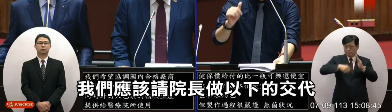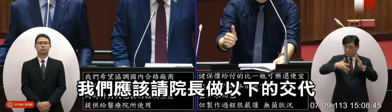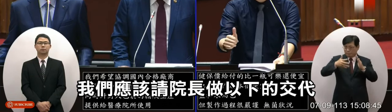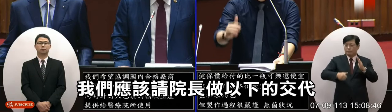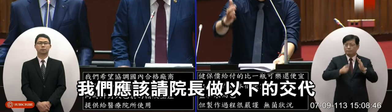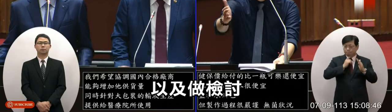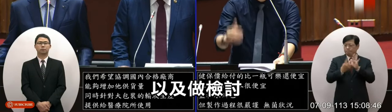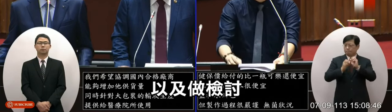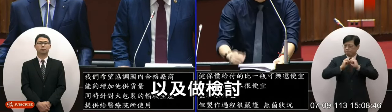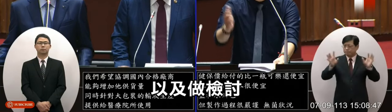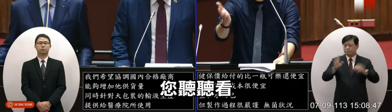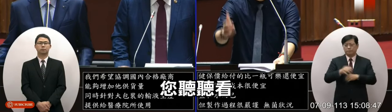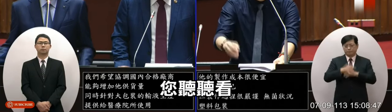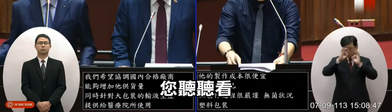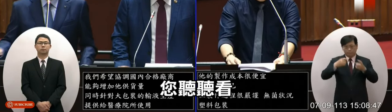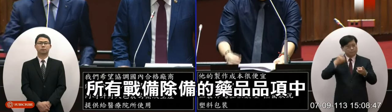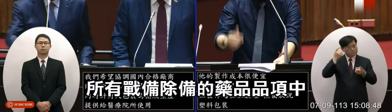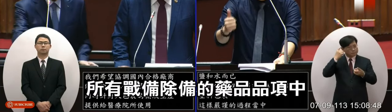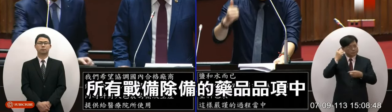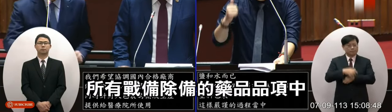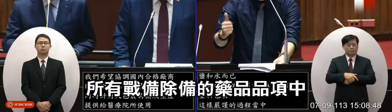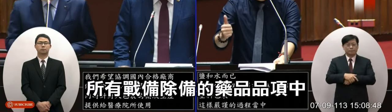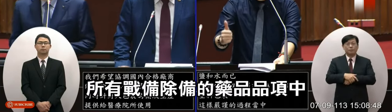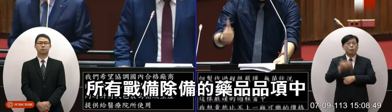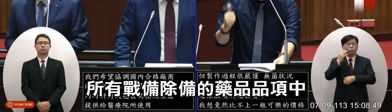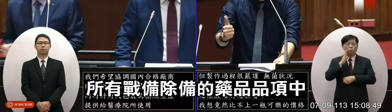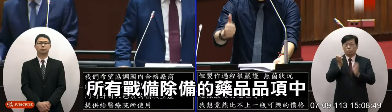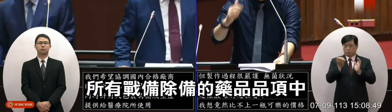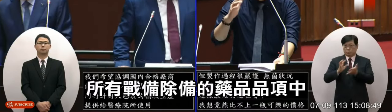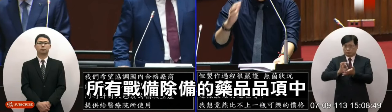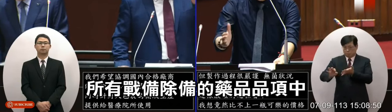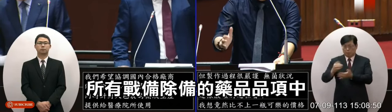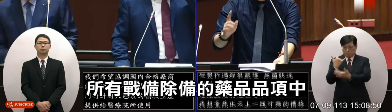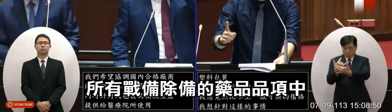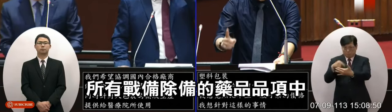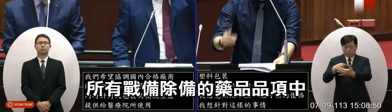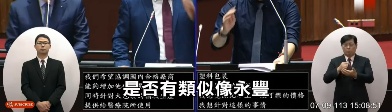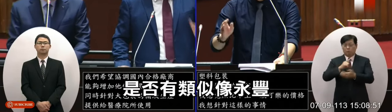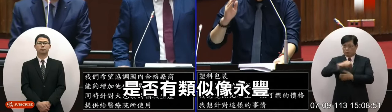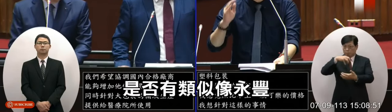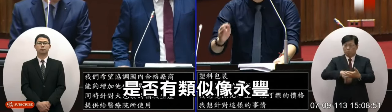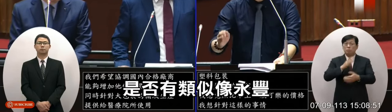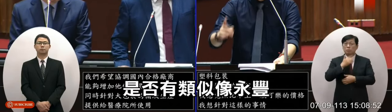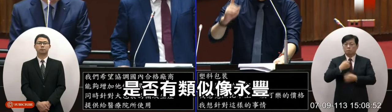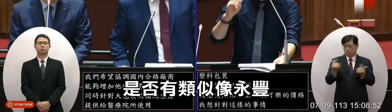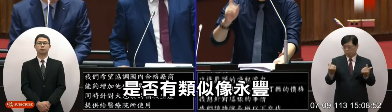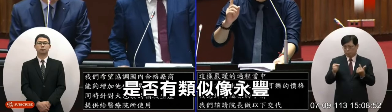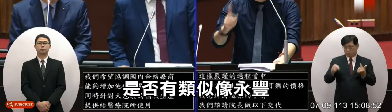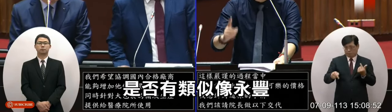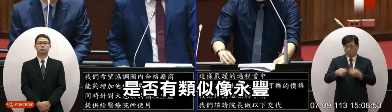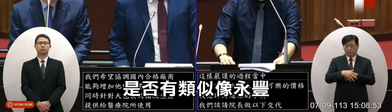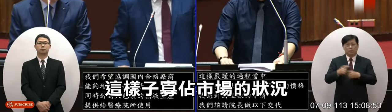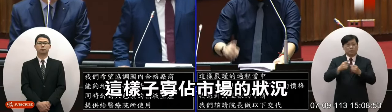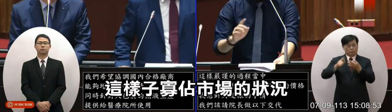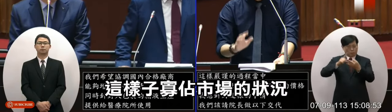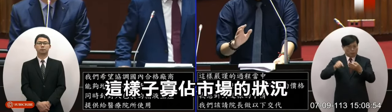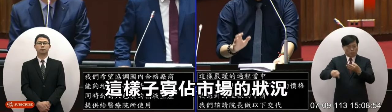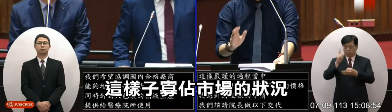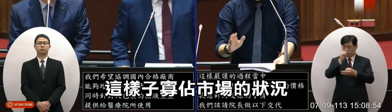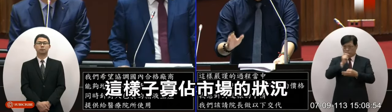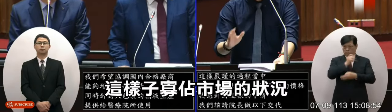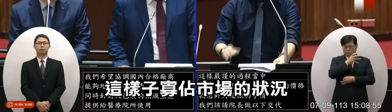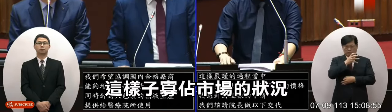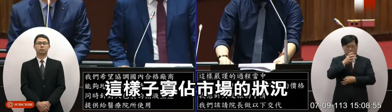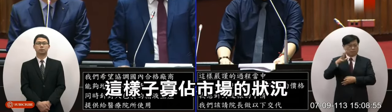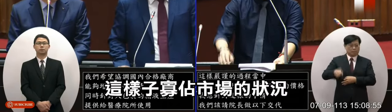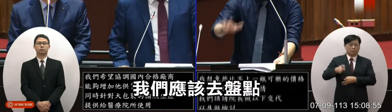下的交代以及做检讨。您听听看，所有战备储备的一个药品品项中，是否有类似像永丰这样子寡占